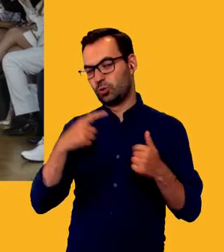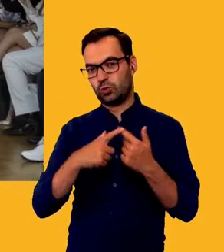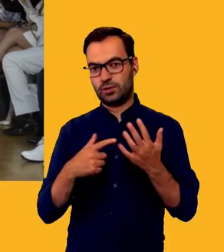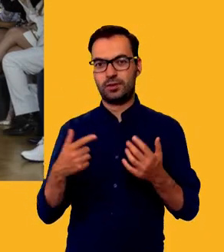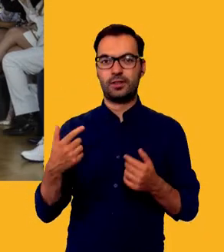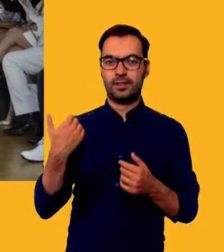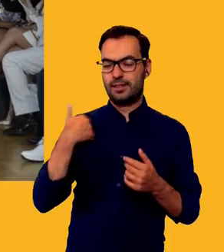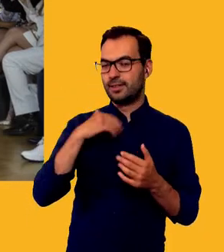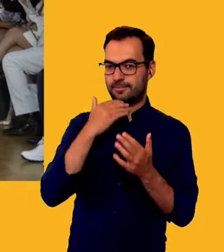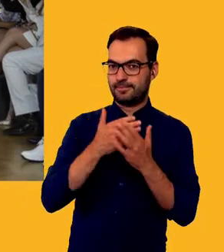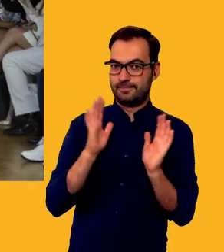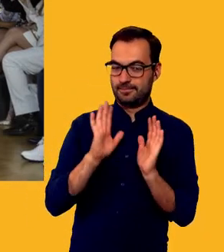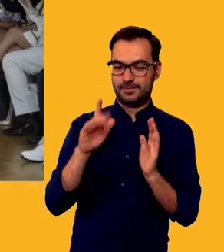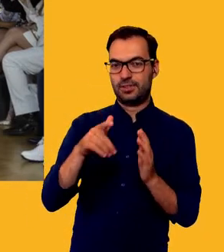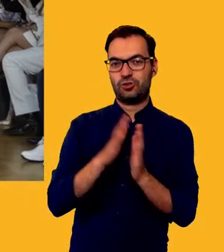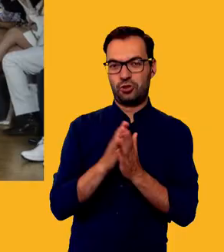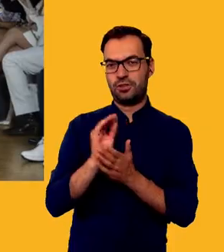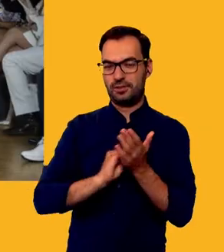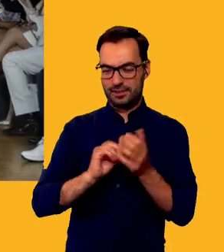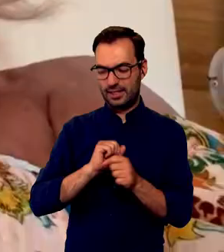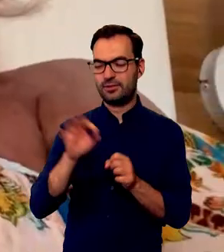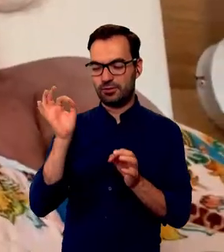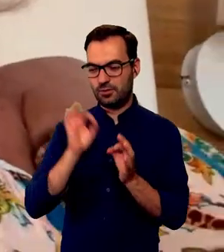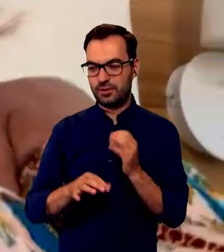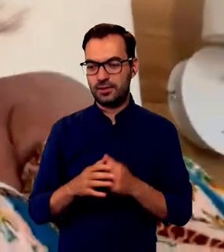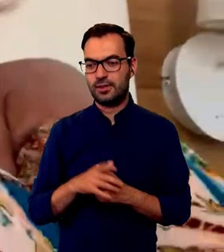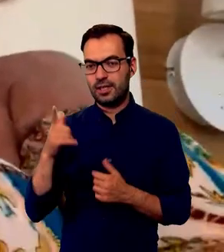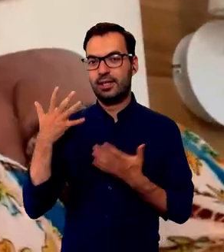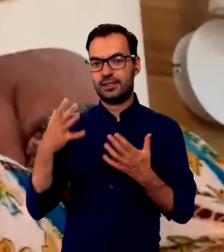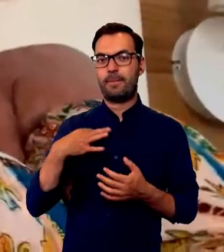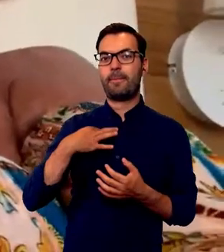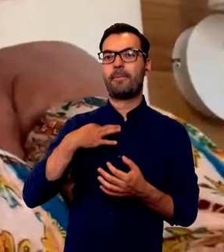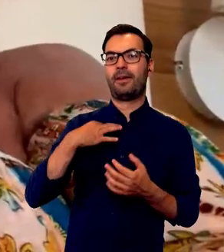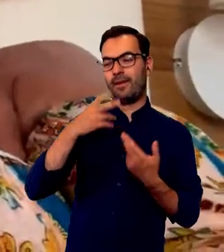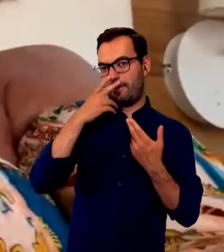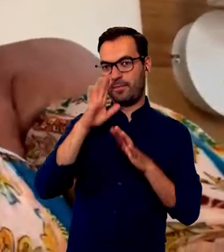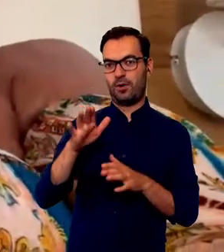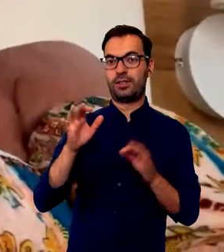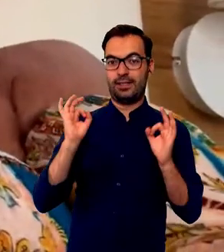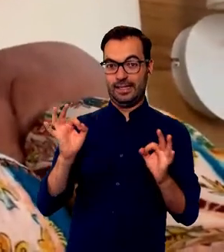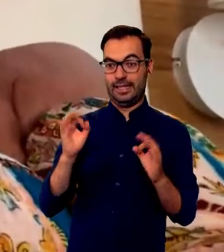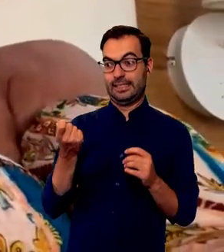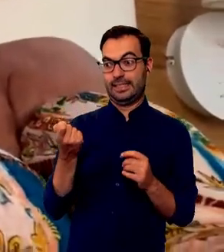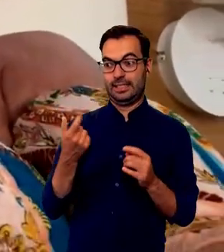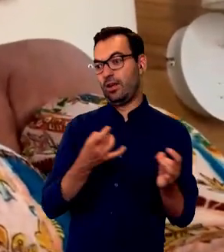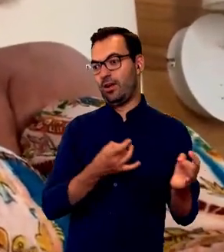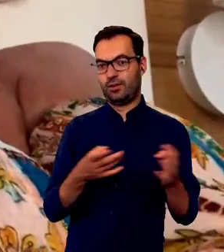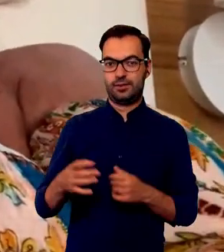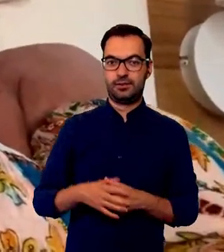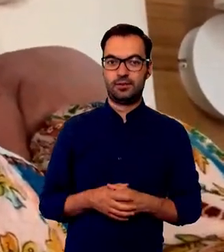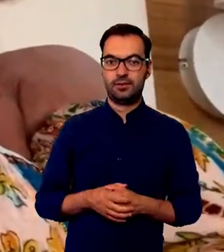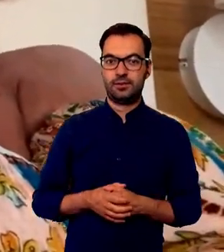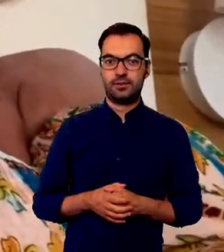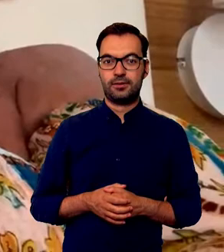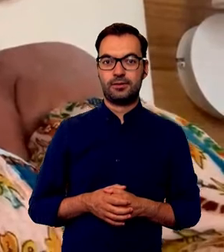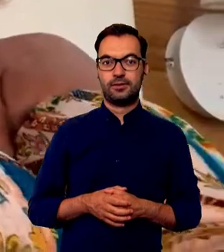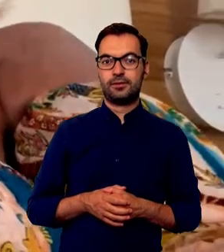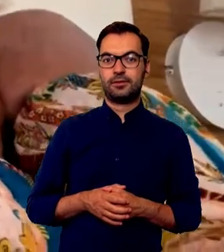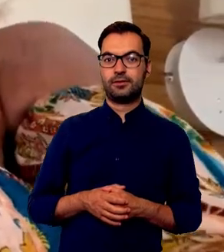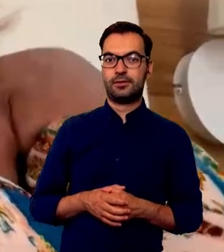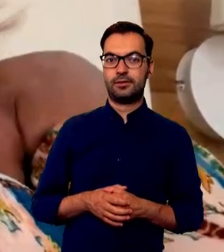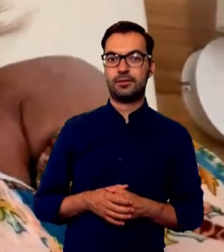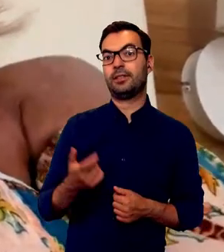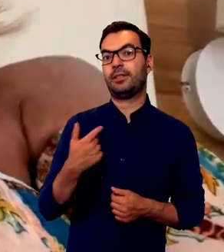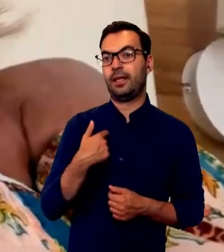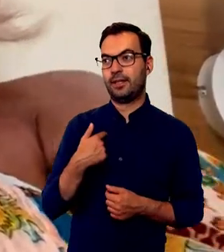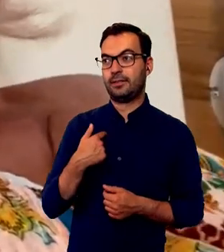nie będę zdradzać, bo opisuję to później w książce, i że ona chce prywatny pokaz i to teraz już zaraz natychmiast. No więc oczywiście ja